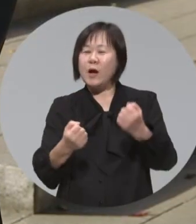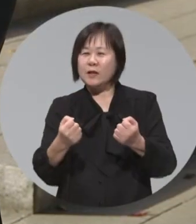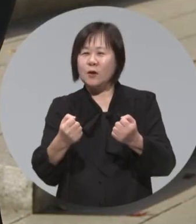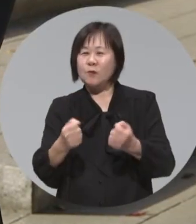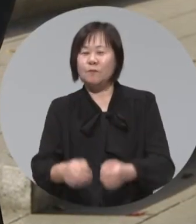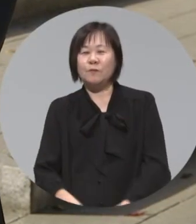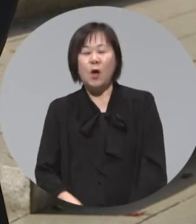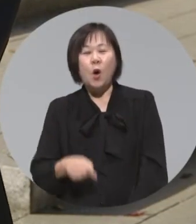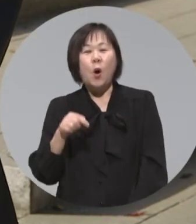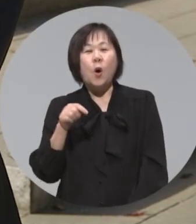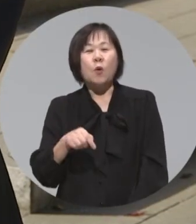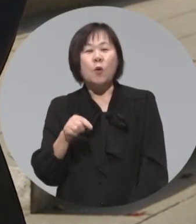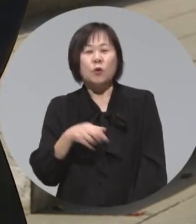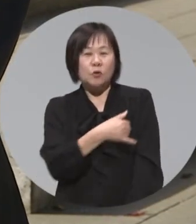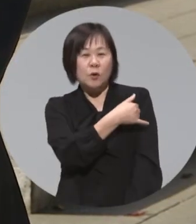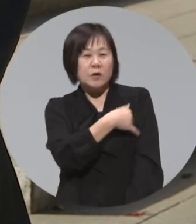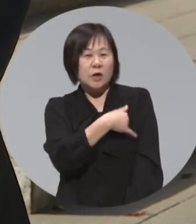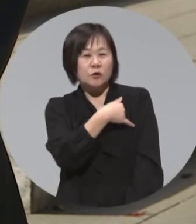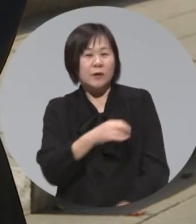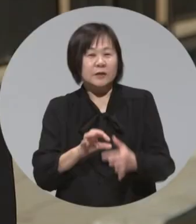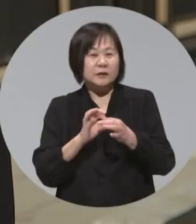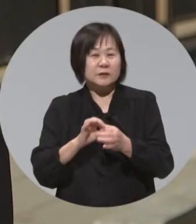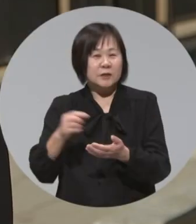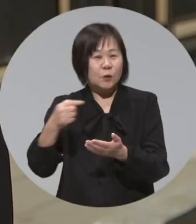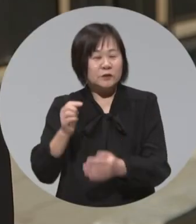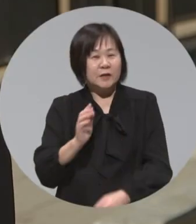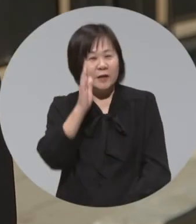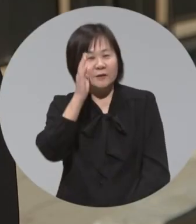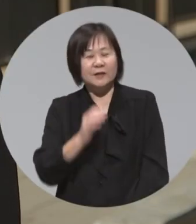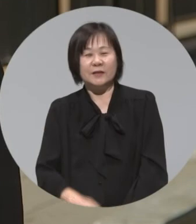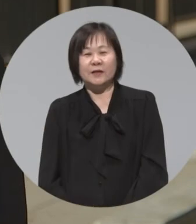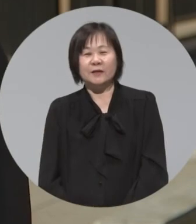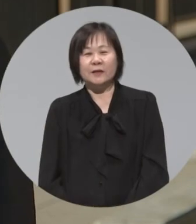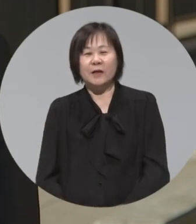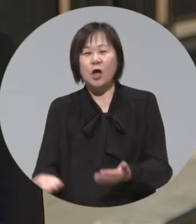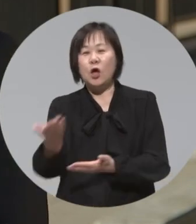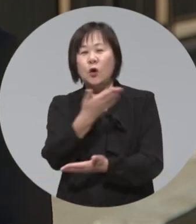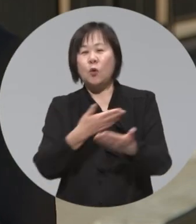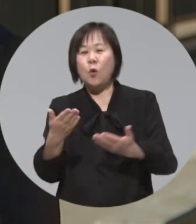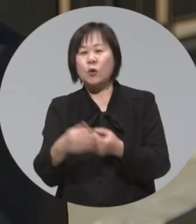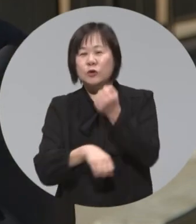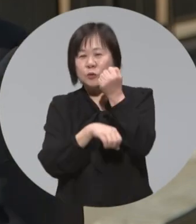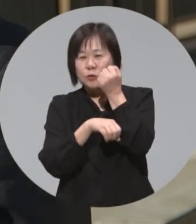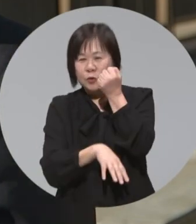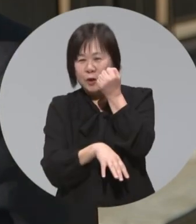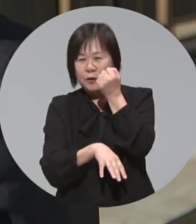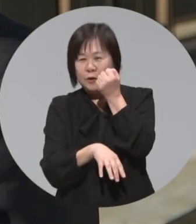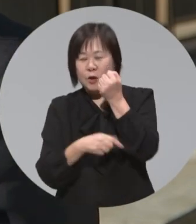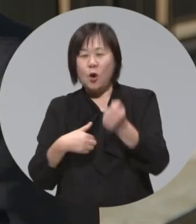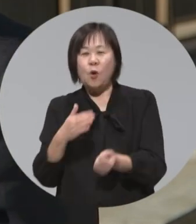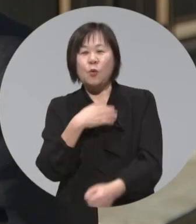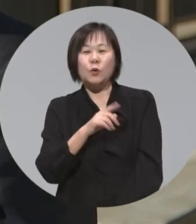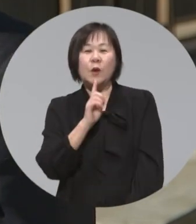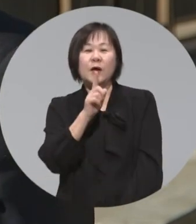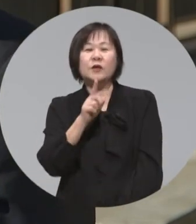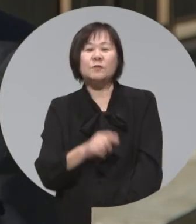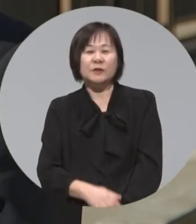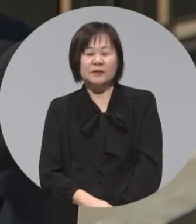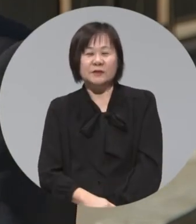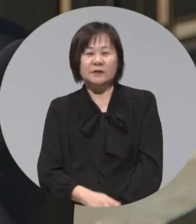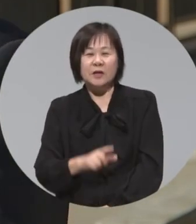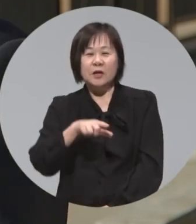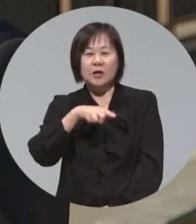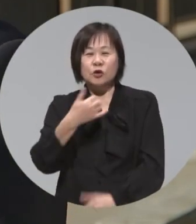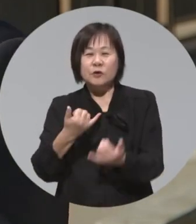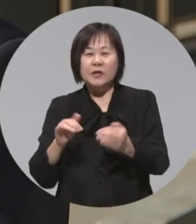化センターの役割について教えてください。 交流拠点というふうに僕らは言ってますけども、いろんな人